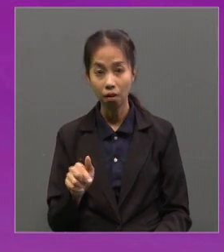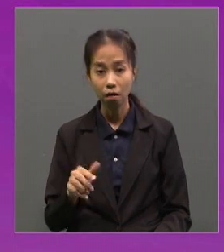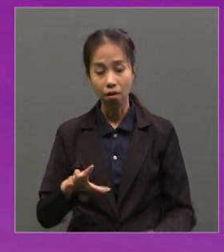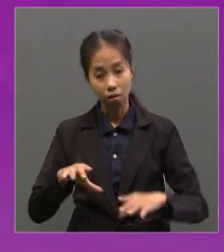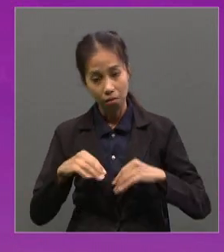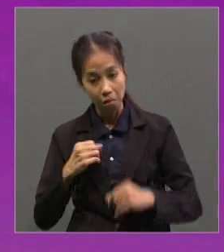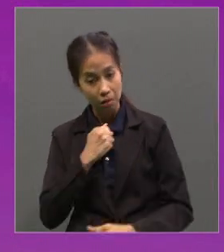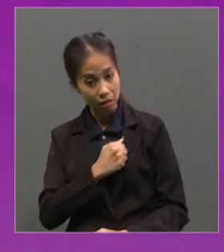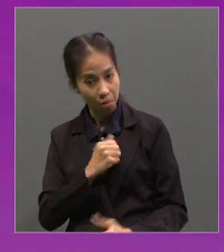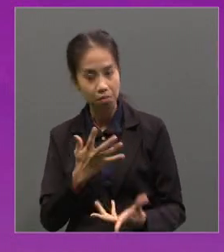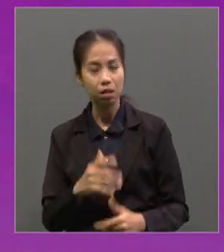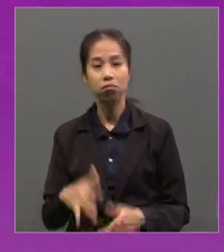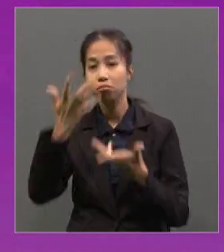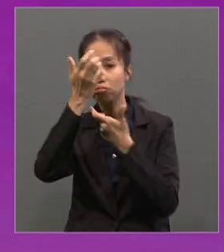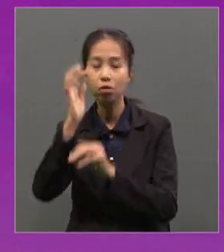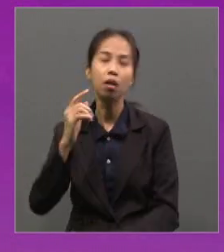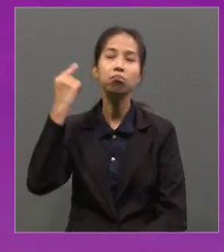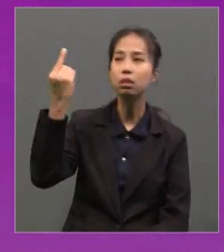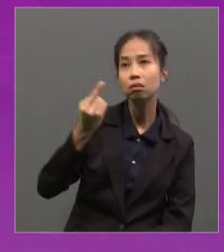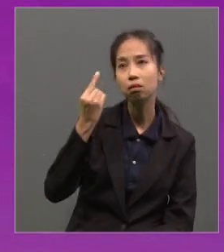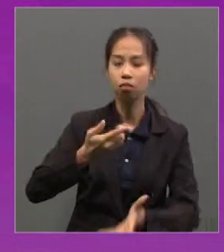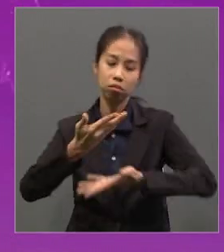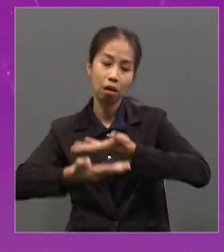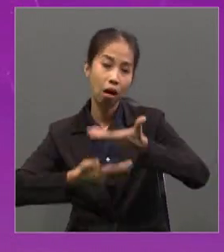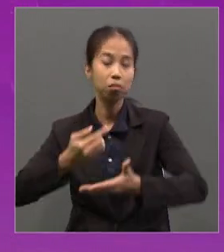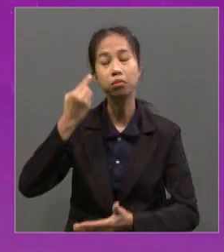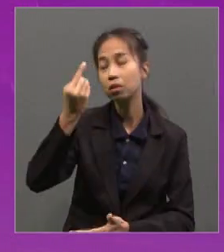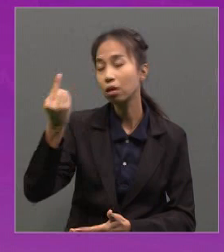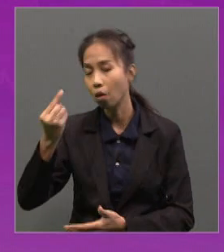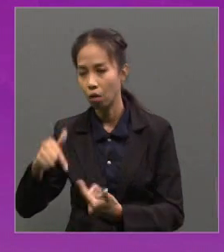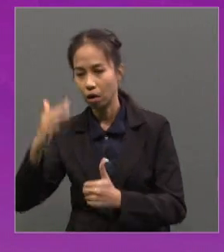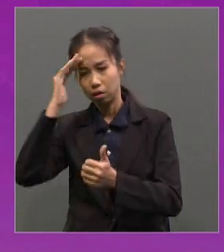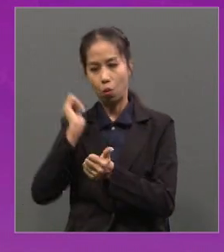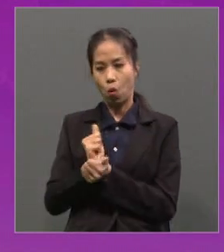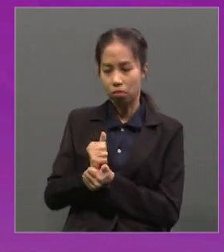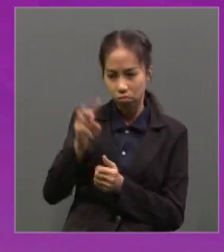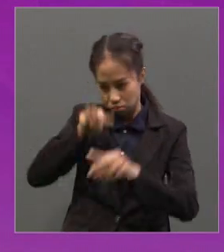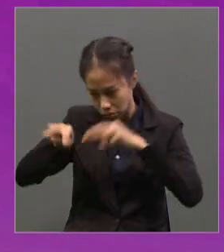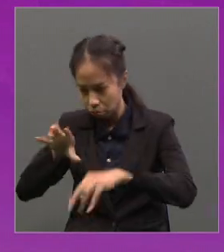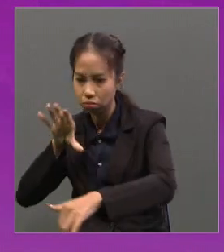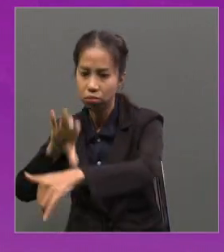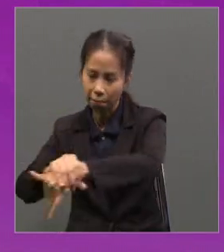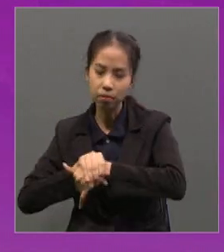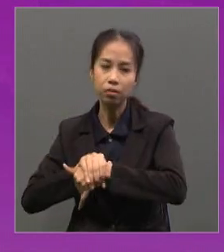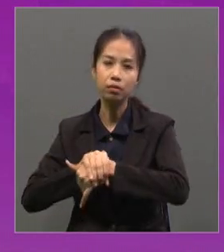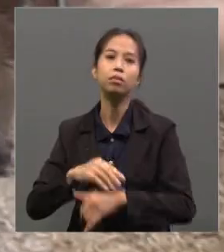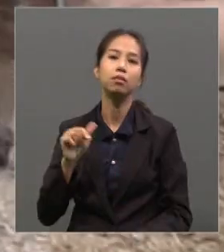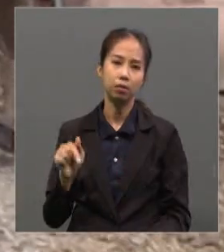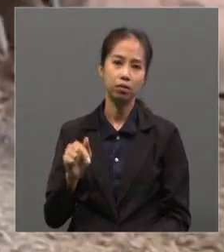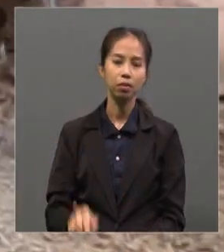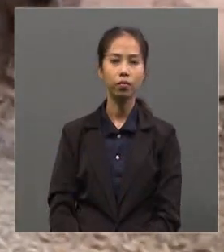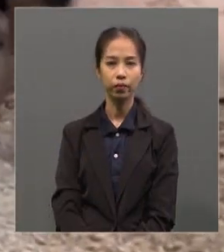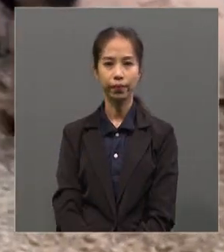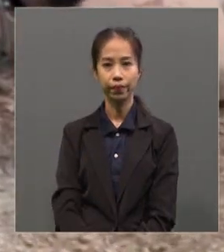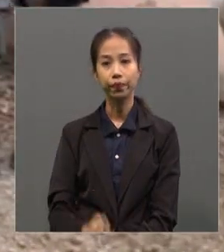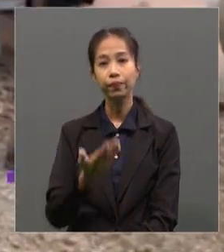สลดนะคะแต่ว่ากลับไปเดินเที่ยวอยู่กลางตลาดจนกระทั่งถูกตำรวจเนี่ยตามจับกุมตัวได้แล้วค่ะจุดเกิด